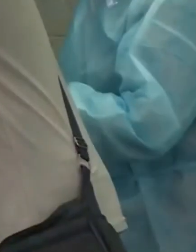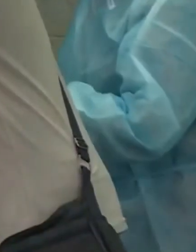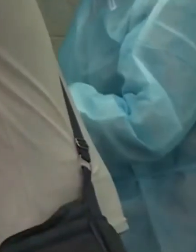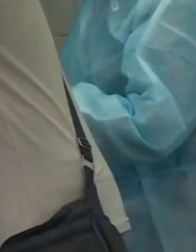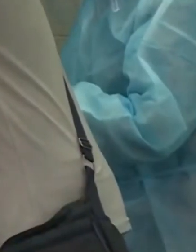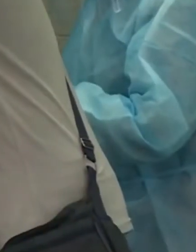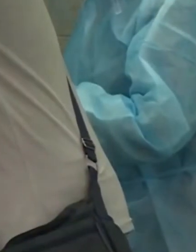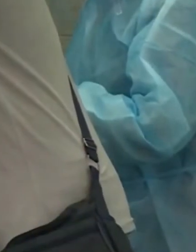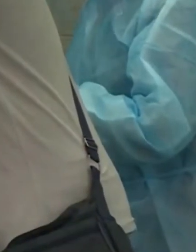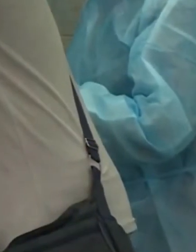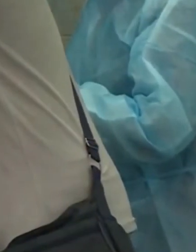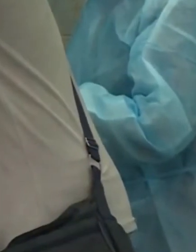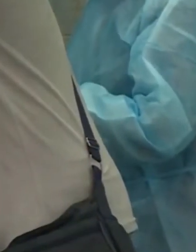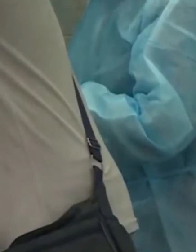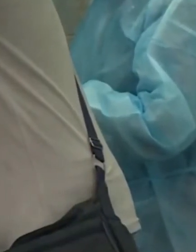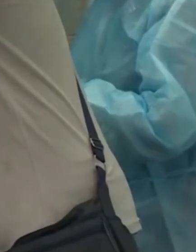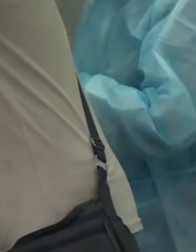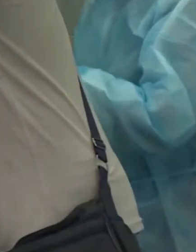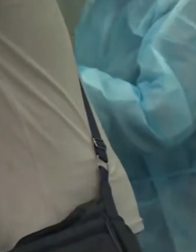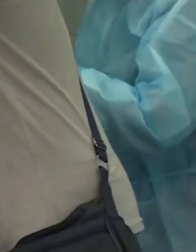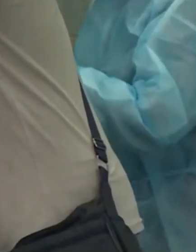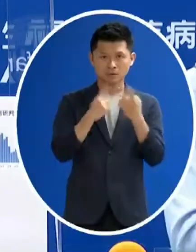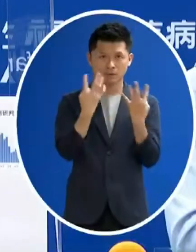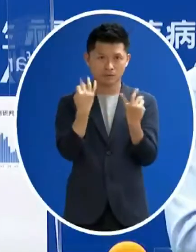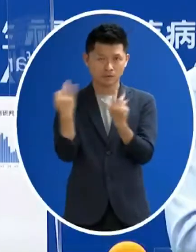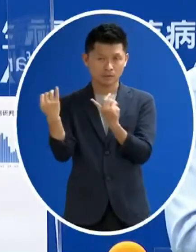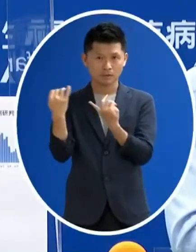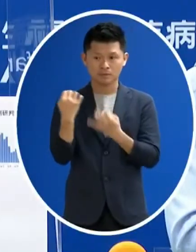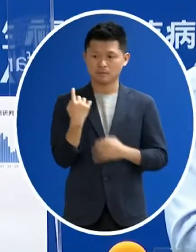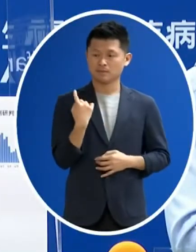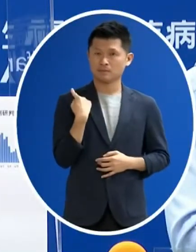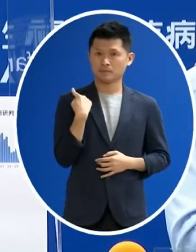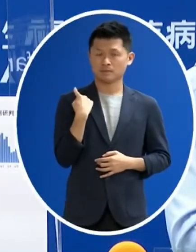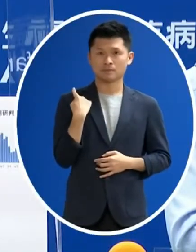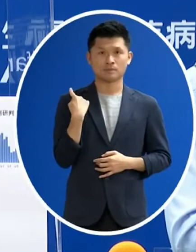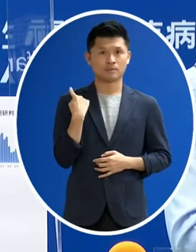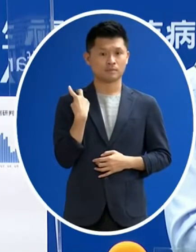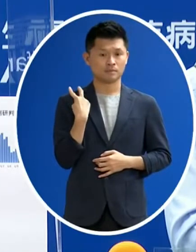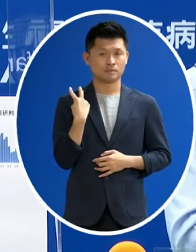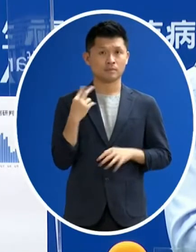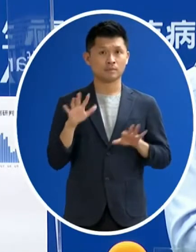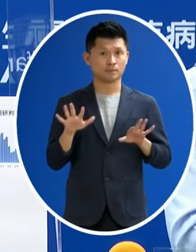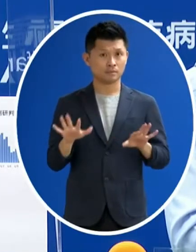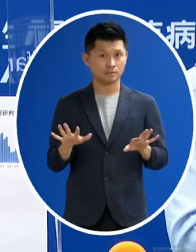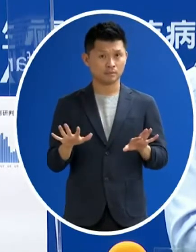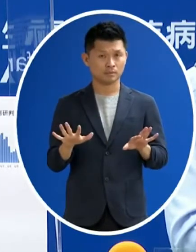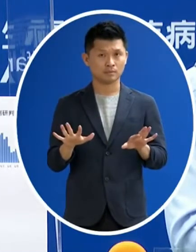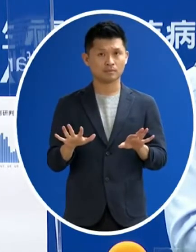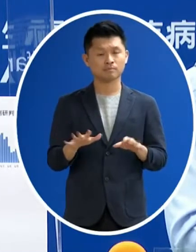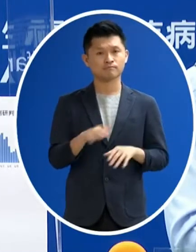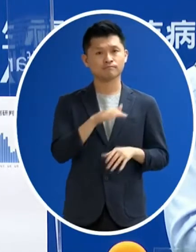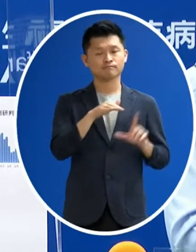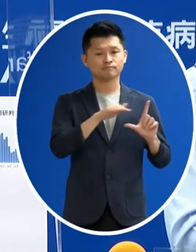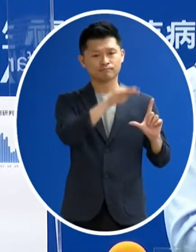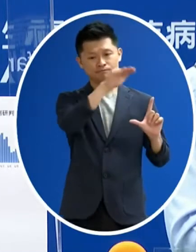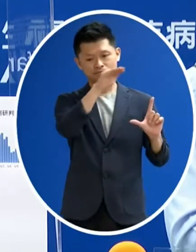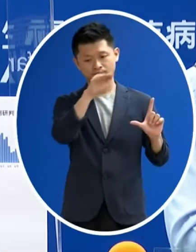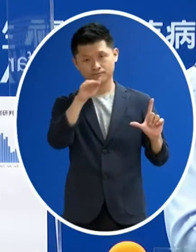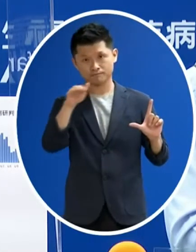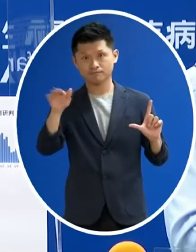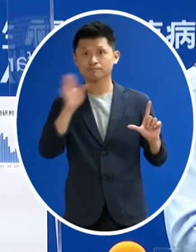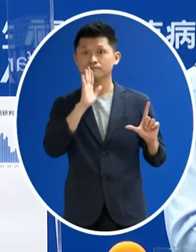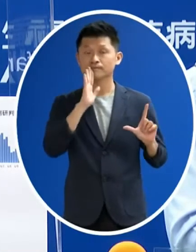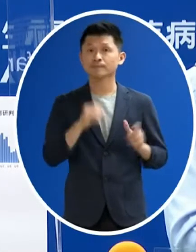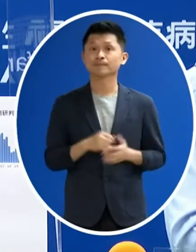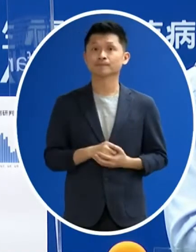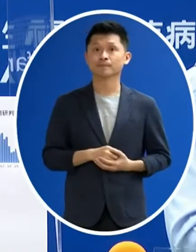达52.2%，但仍不可松懈。 整个确诊的病例看起来这几天是比较平稳，好，整体不